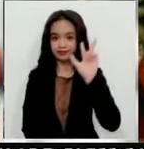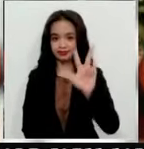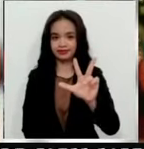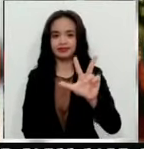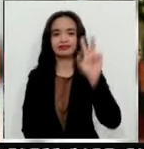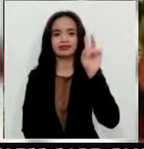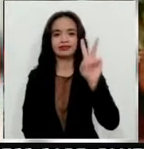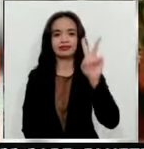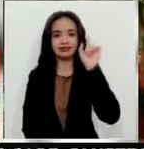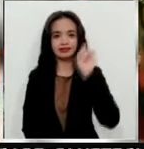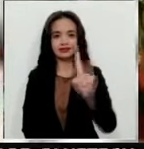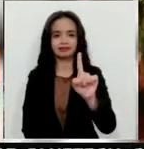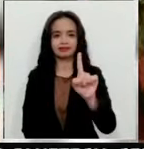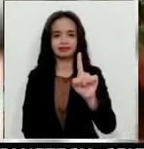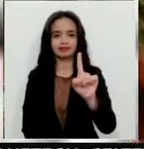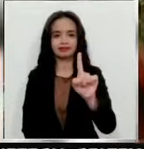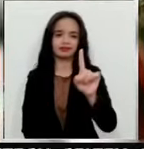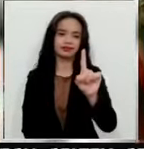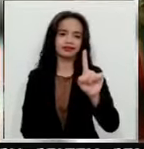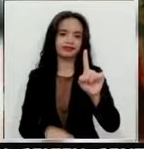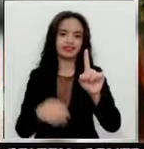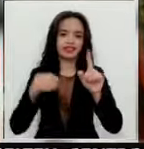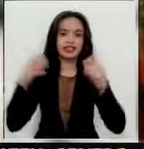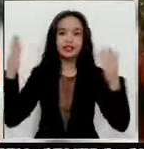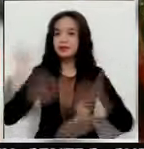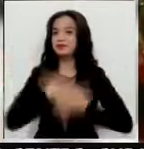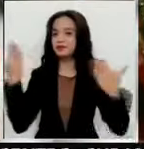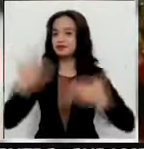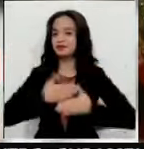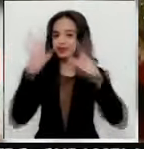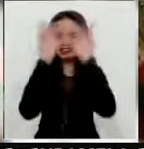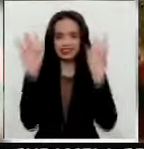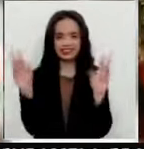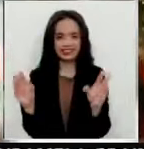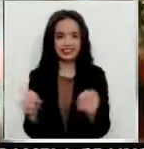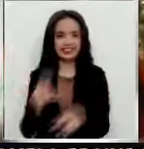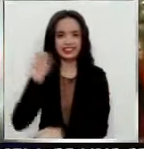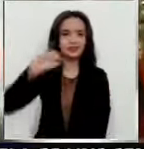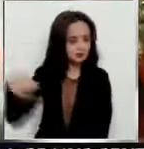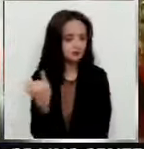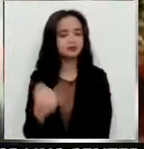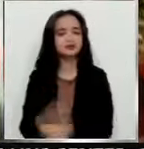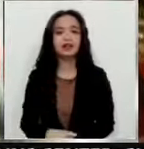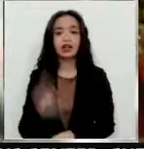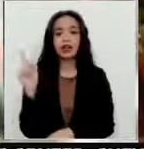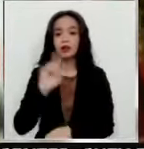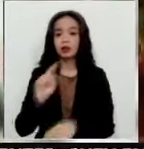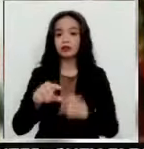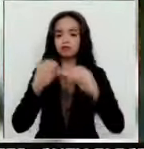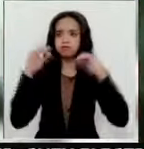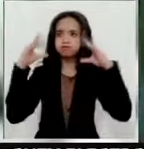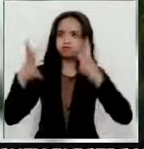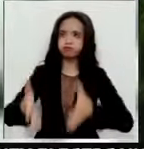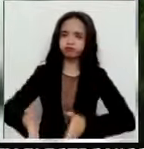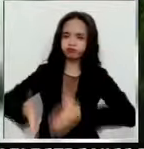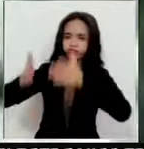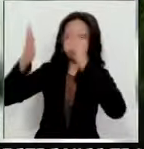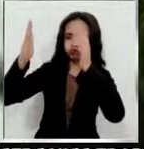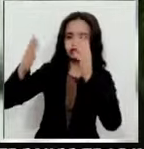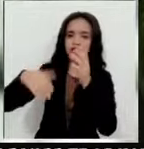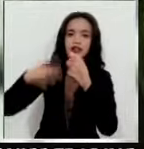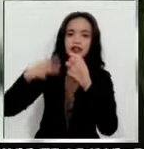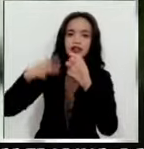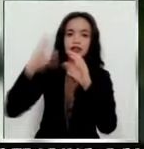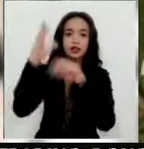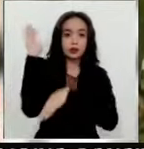5, 4, 3, 2, 1, Merry Christmas, San Juan! Kasunod sa pagliwanag ng higanteng Christmas tree sa harapan ng San